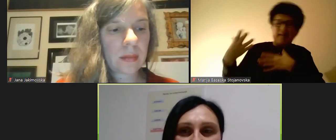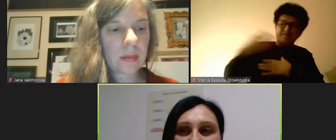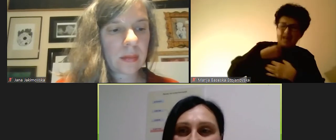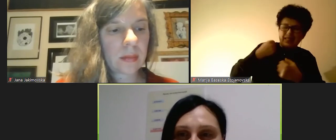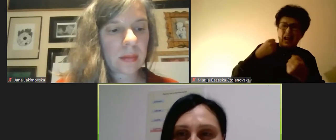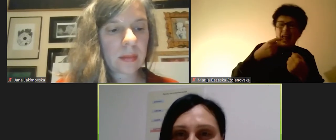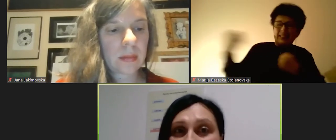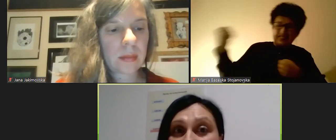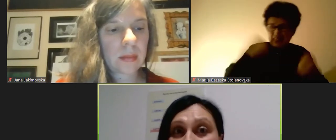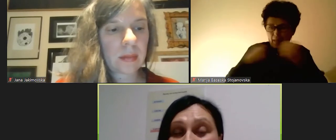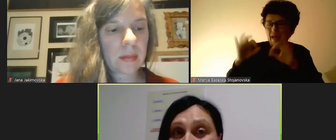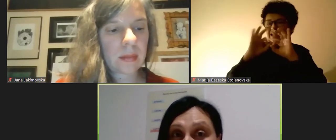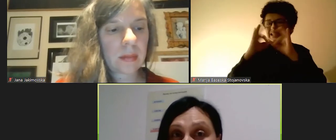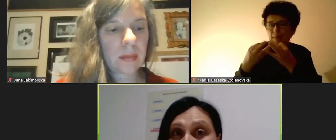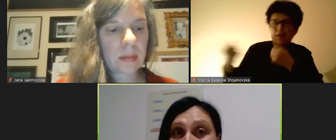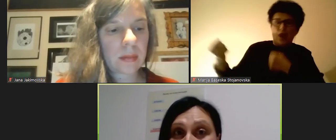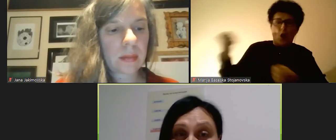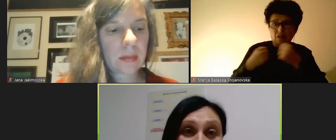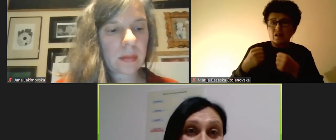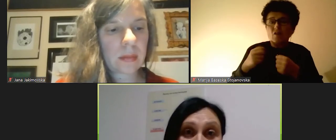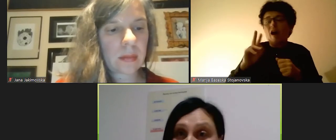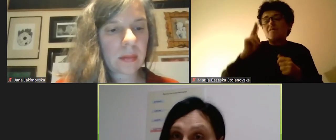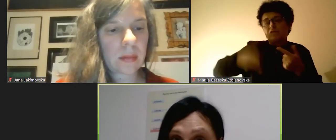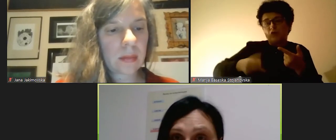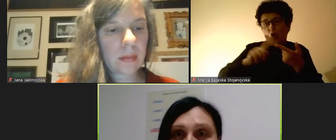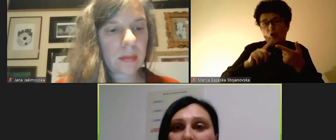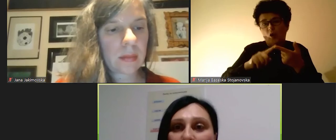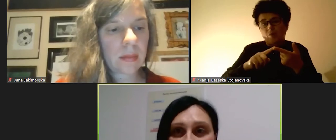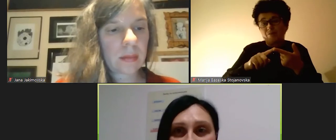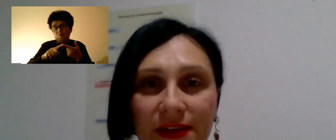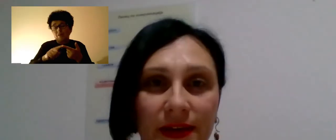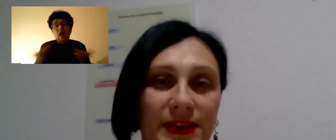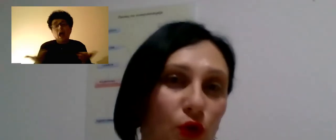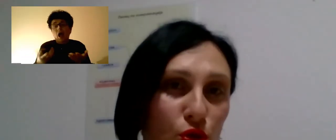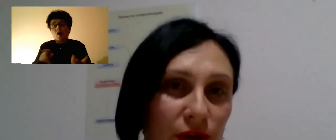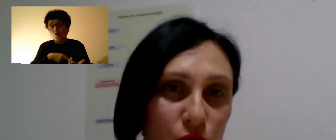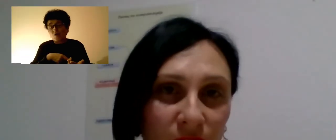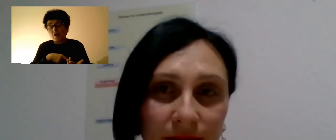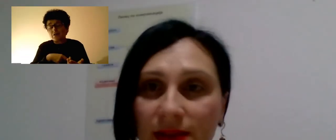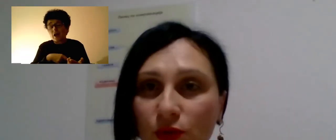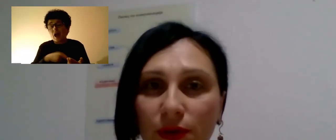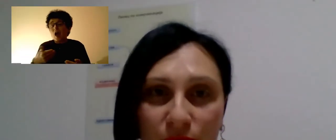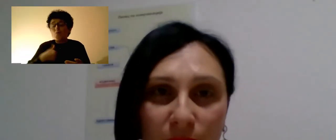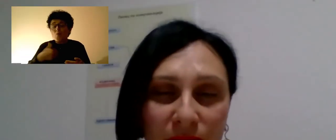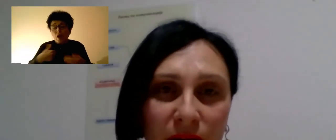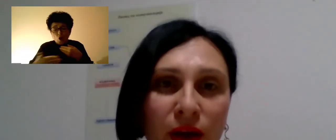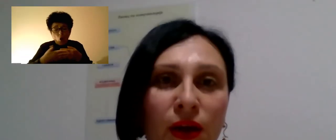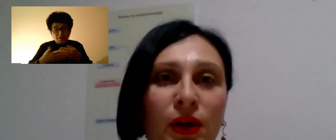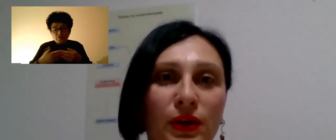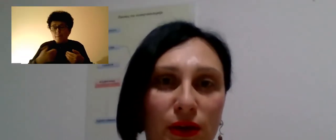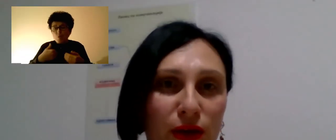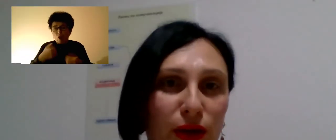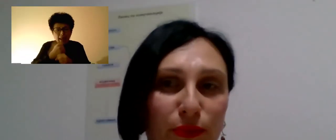оно што го нарекуваме семено населство, тренуваме кон оно што се вели одговорността. Прифаќање на својото однесување, на своите постапки